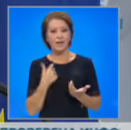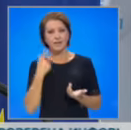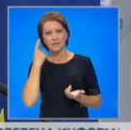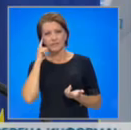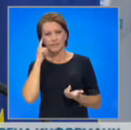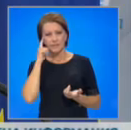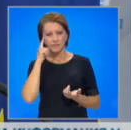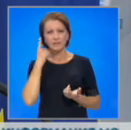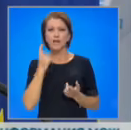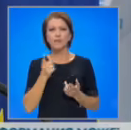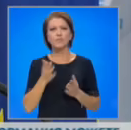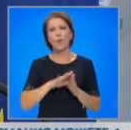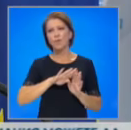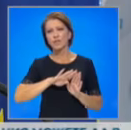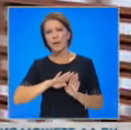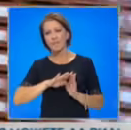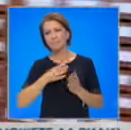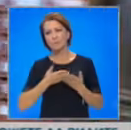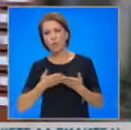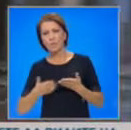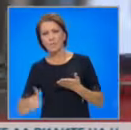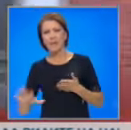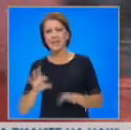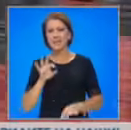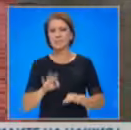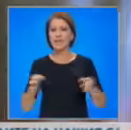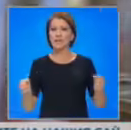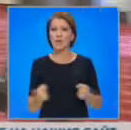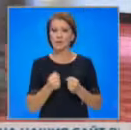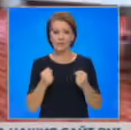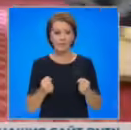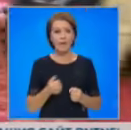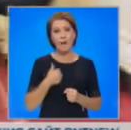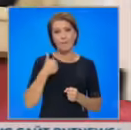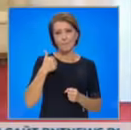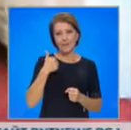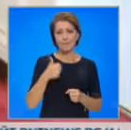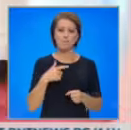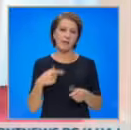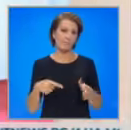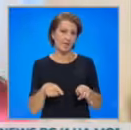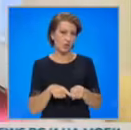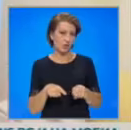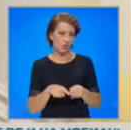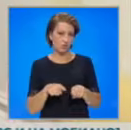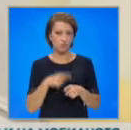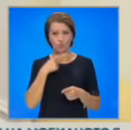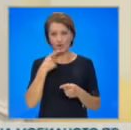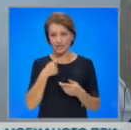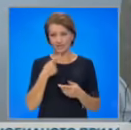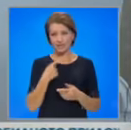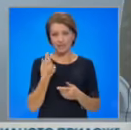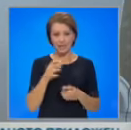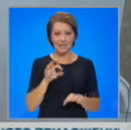много би паднала избирателната активност. И от БСП предпочитат 7 със същите аргументи, а за изборите 2 в 1